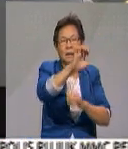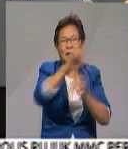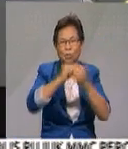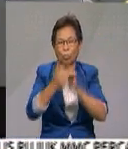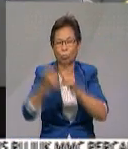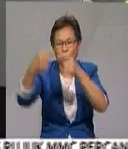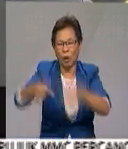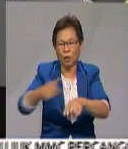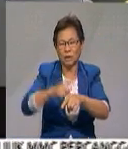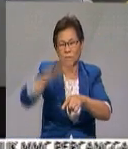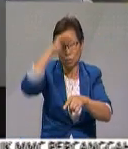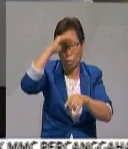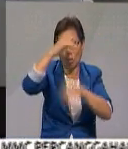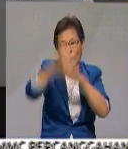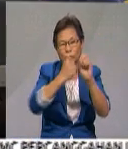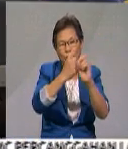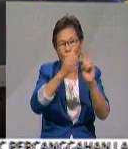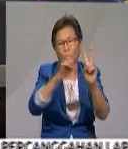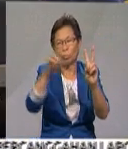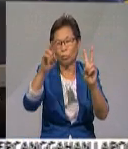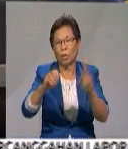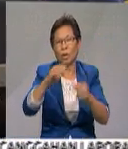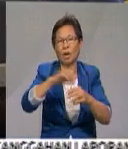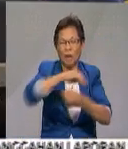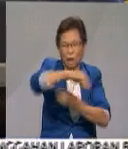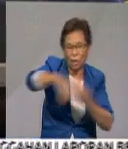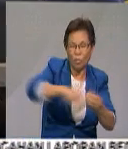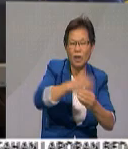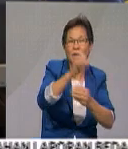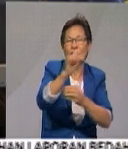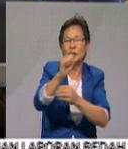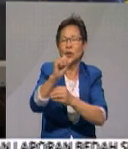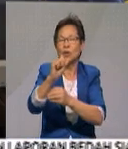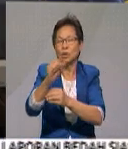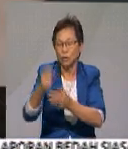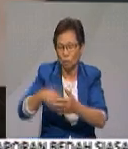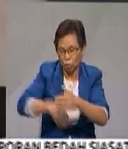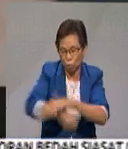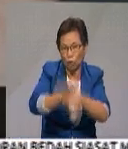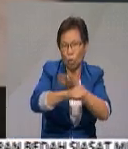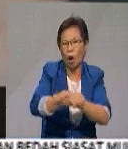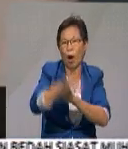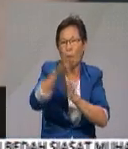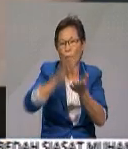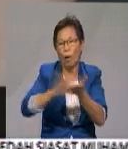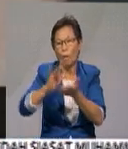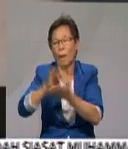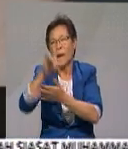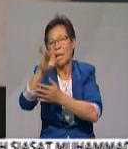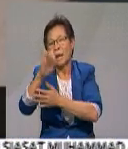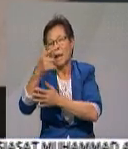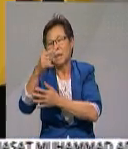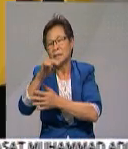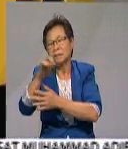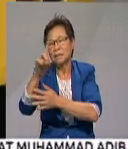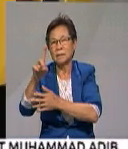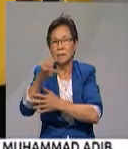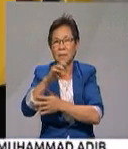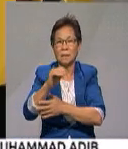tahun hadapan, iaitu bagi acara Pro Evolution Soccer, Mobile Legend dan Dota 2.